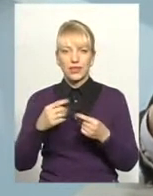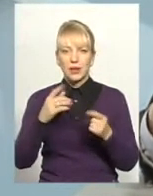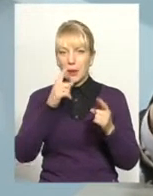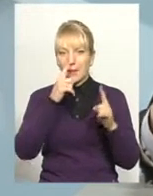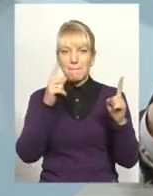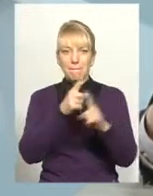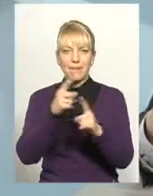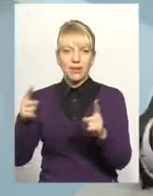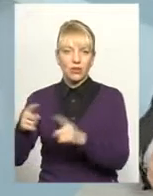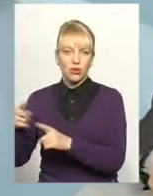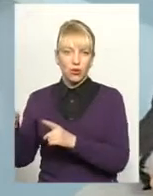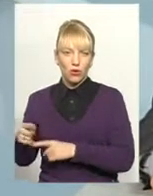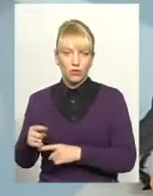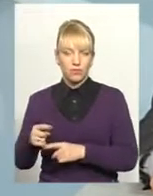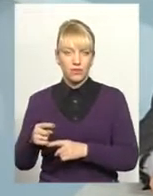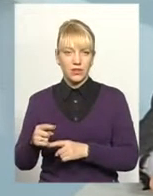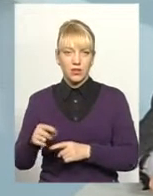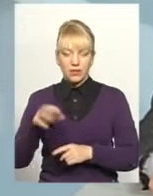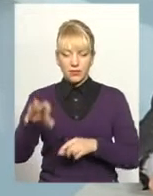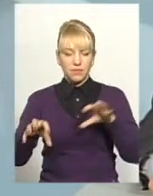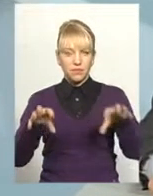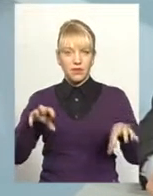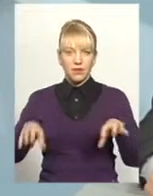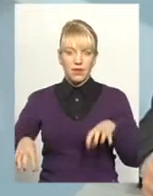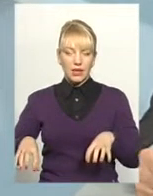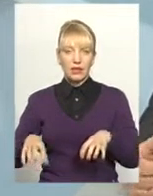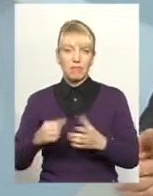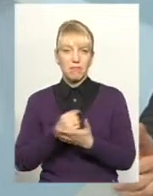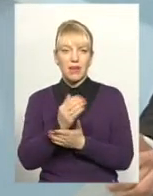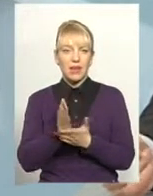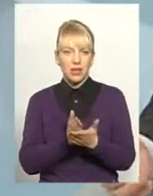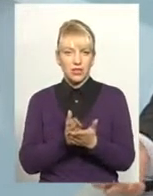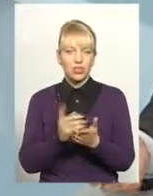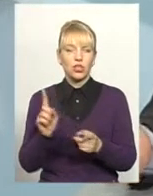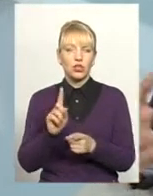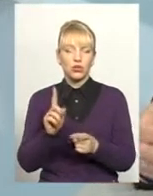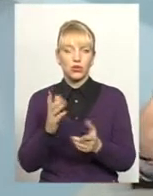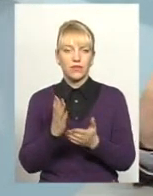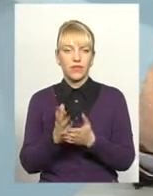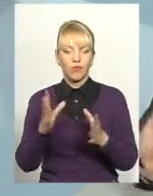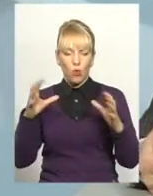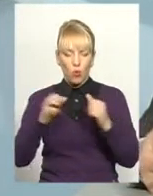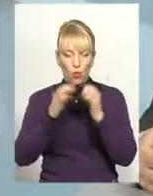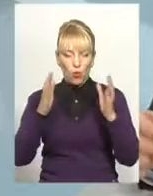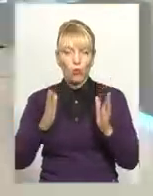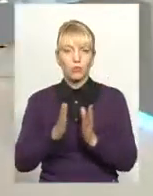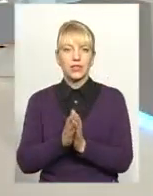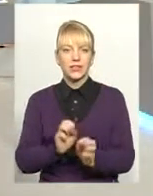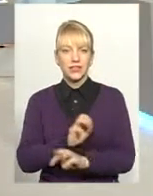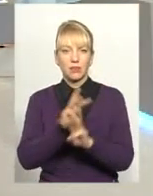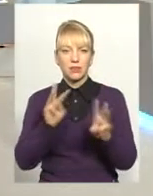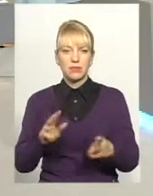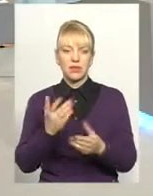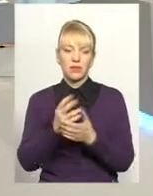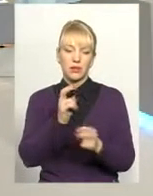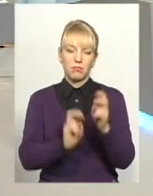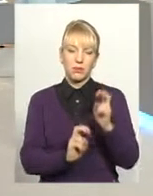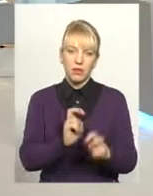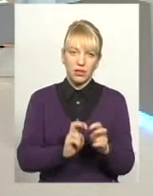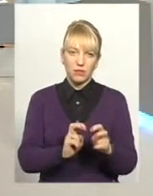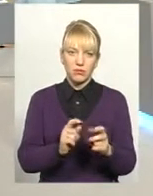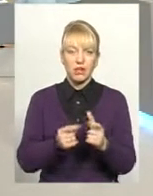мікрогрід, тобто мікромережі, які включають в себе комплексне забезпечення, скажімо, чи підприємства, чи населеного